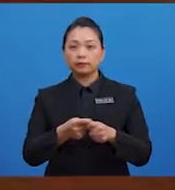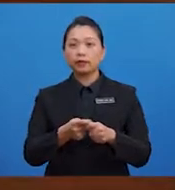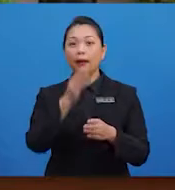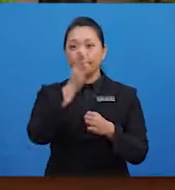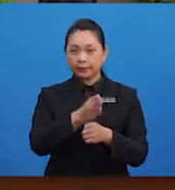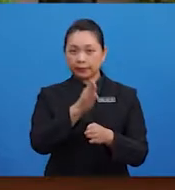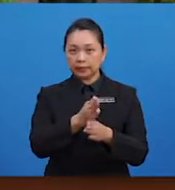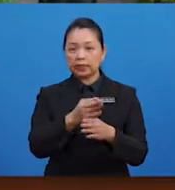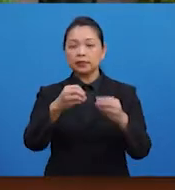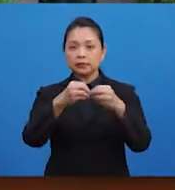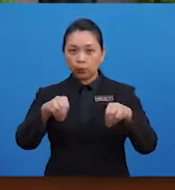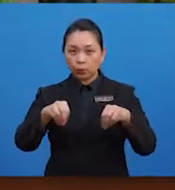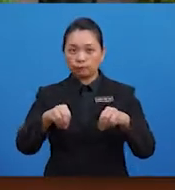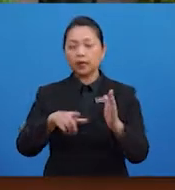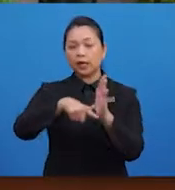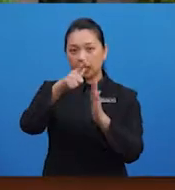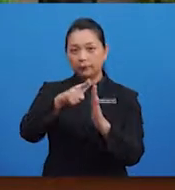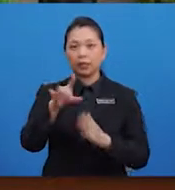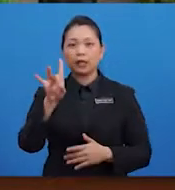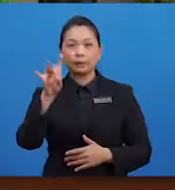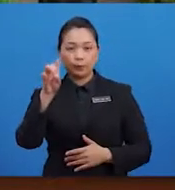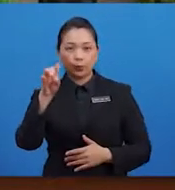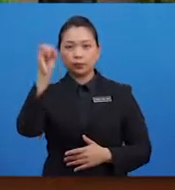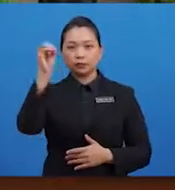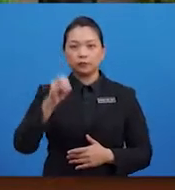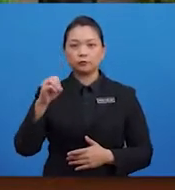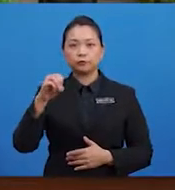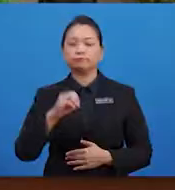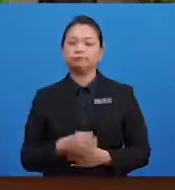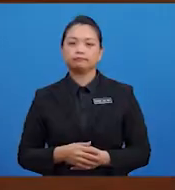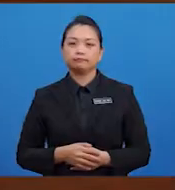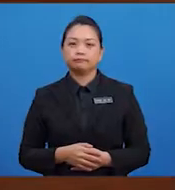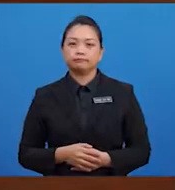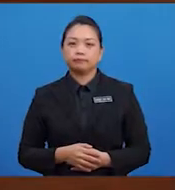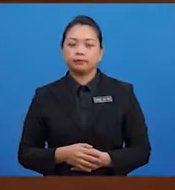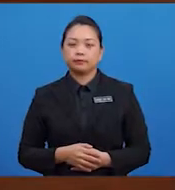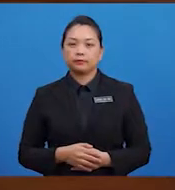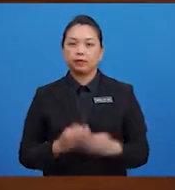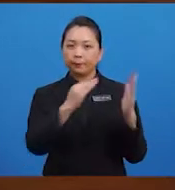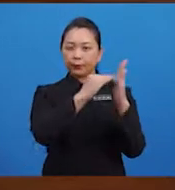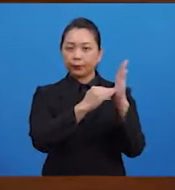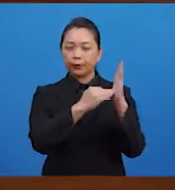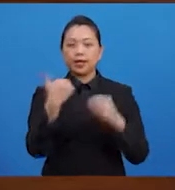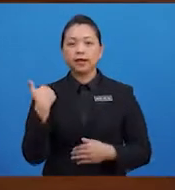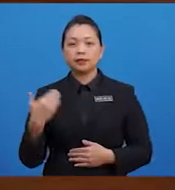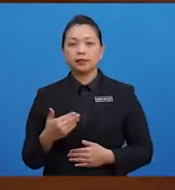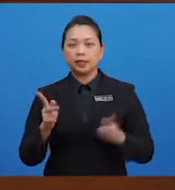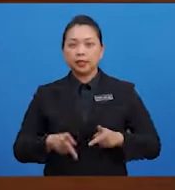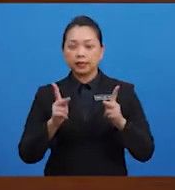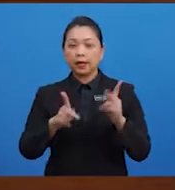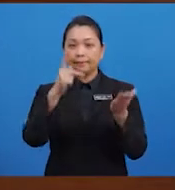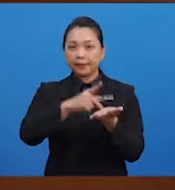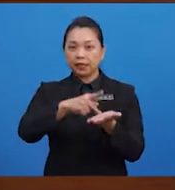optimum iaitu melebihi 80% penetasan telur ayam. Berikut adalah kaedah